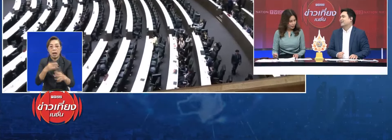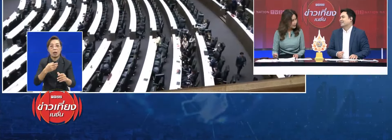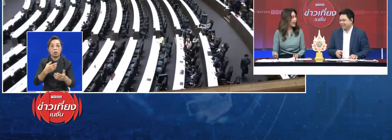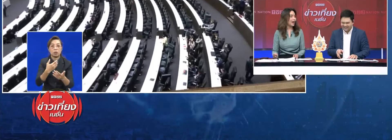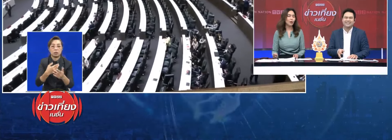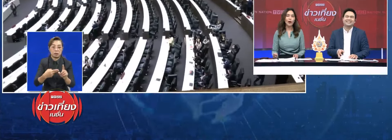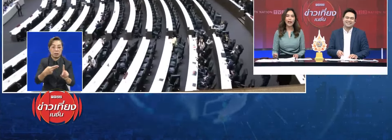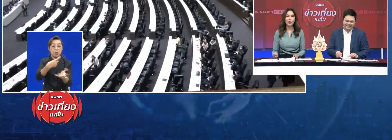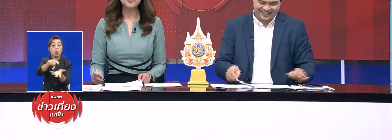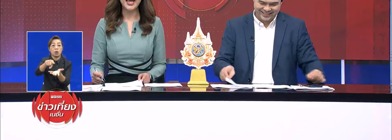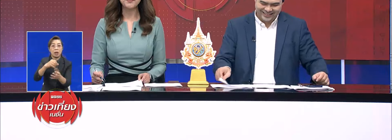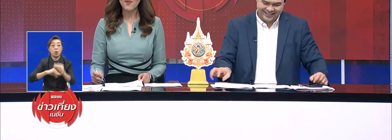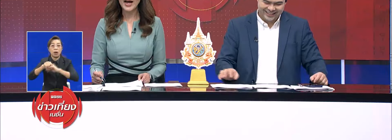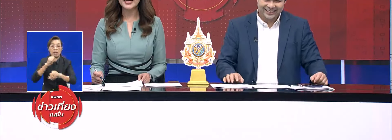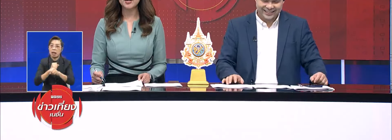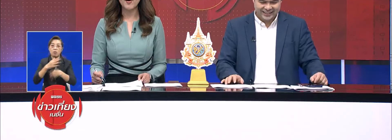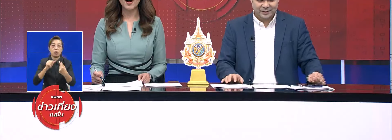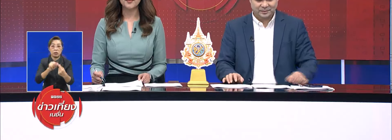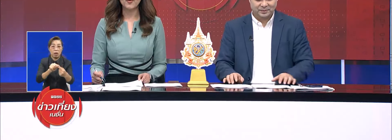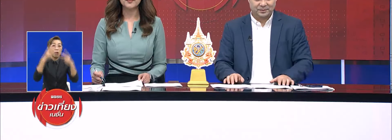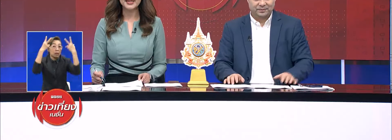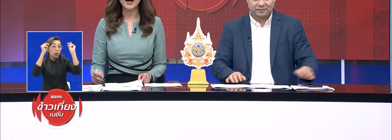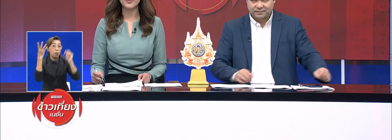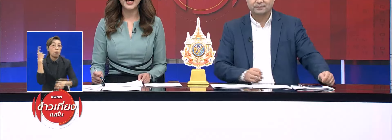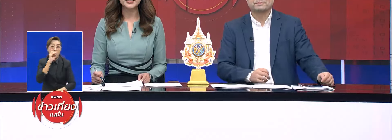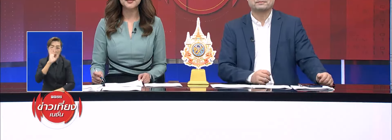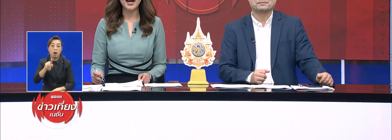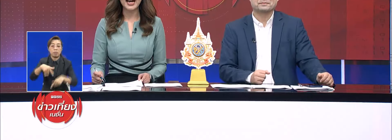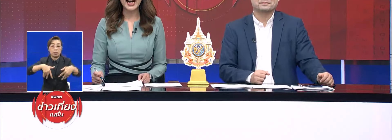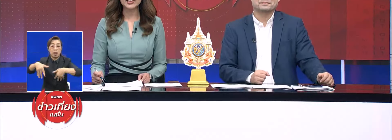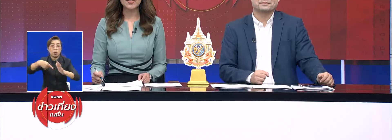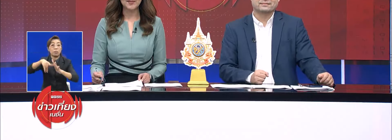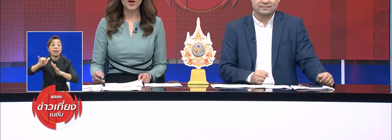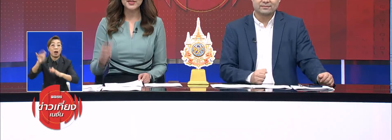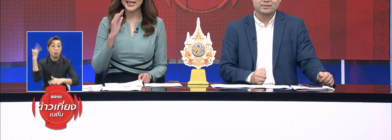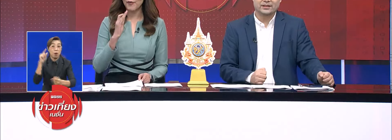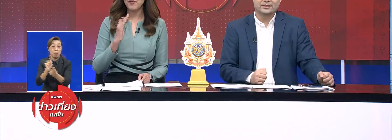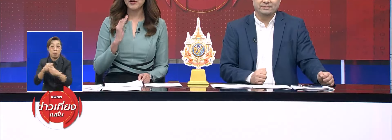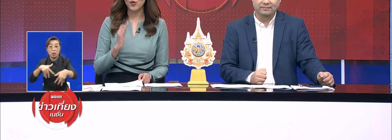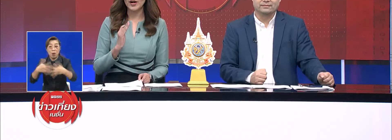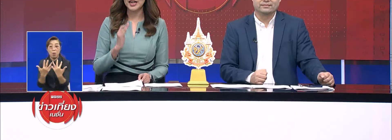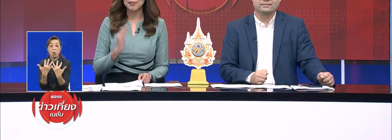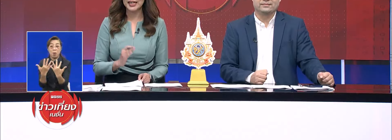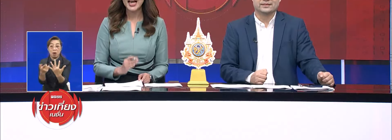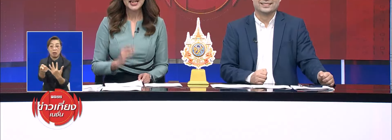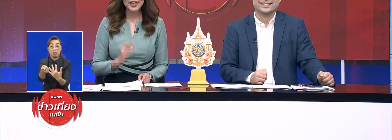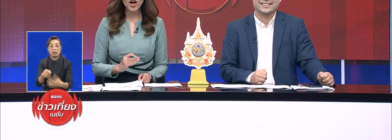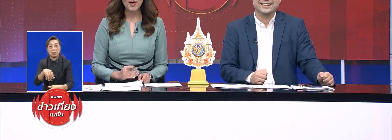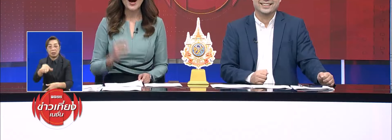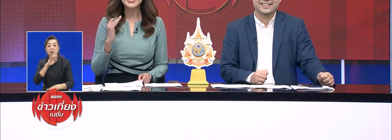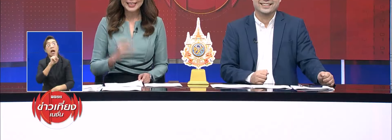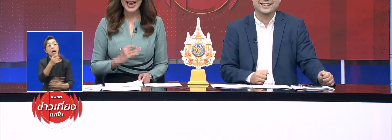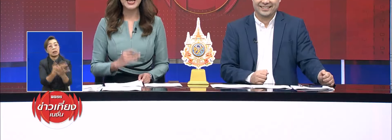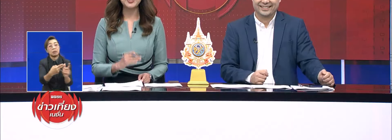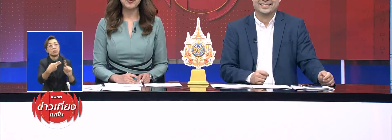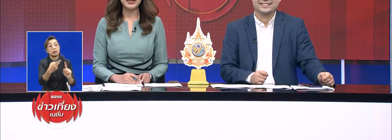าต่อแน่นอน ใช่ค่ะเพราะว่านายกรัฐมนตรีเองเมื่อวานนี้ก็บอกกับคนพะเยานะคะที่มาให้การต้อนรับแล้วก็มีเสียงแว่วๆทวงเงินหมื่นนายกก็บ